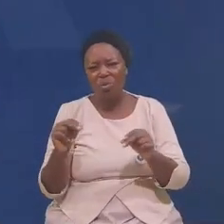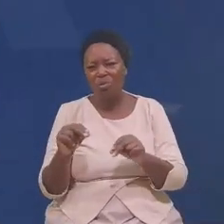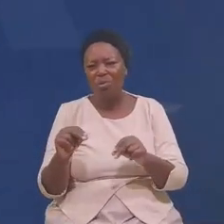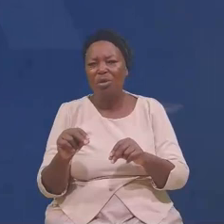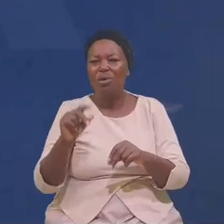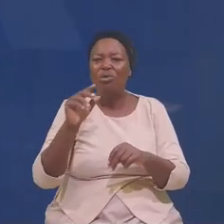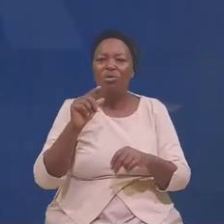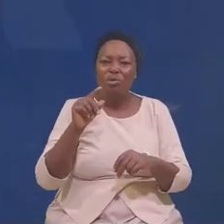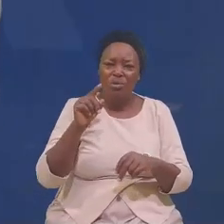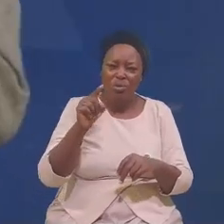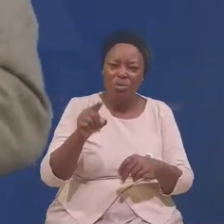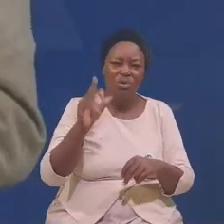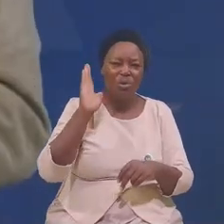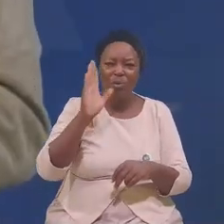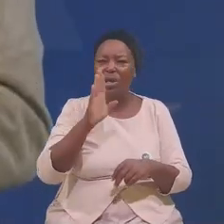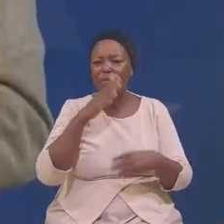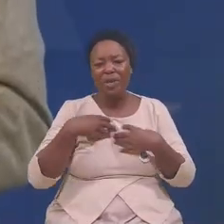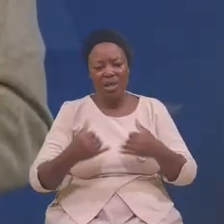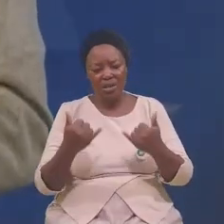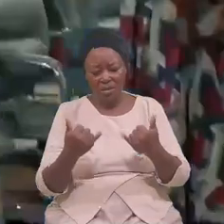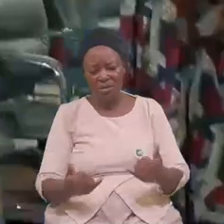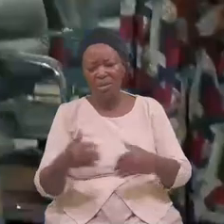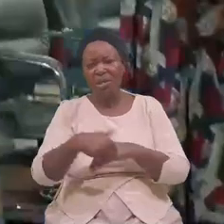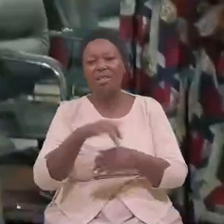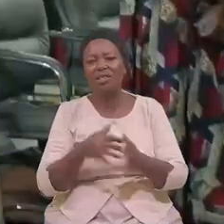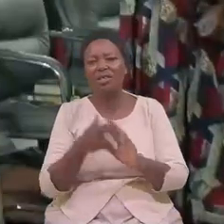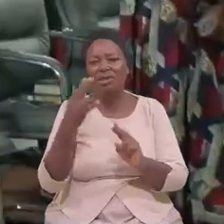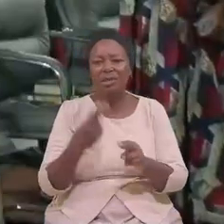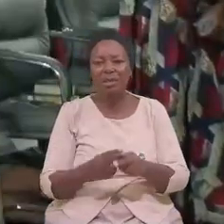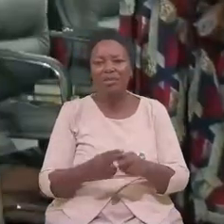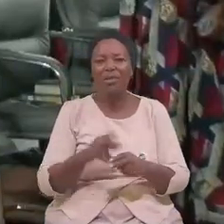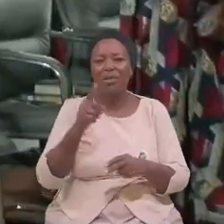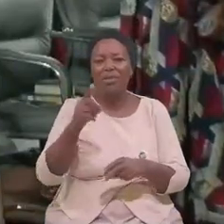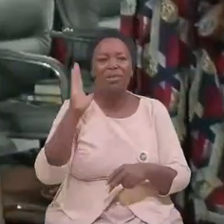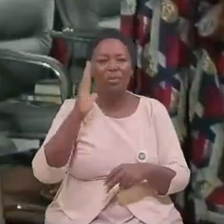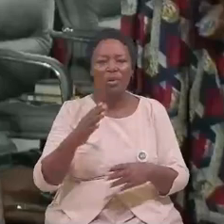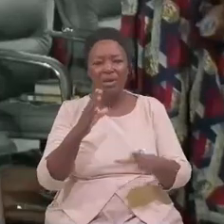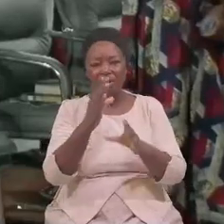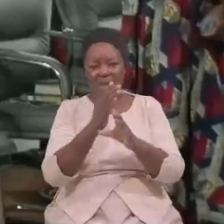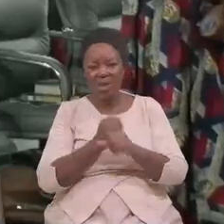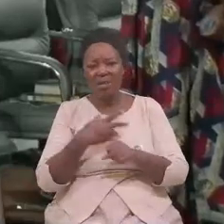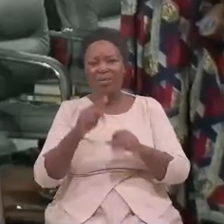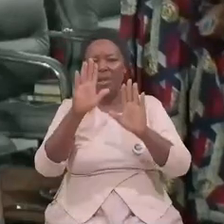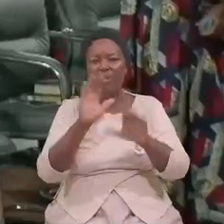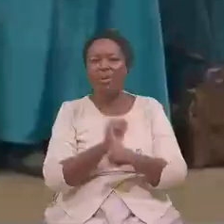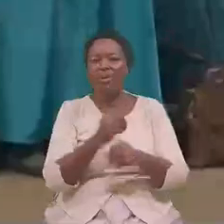Tu seras guéri ce soir. Tu recevras le miracle ce